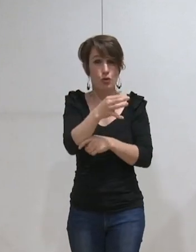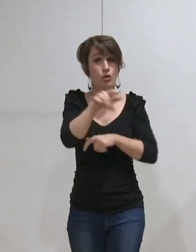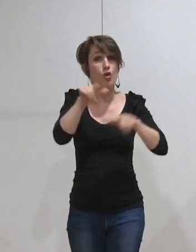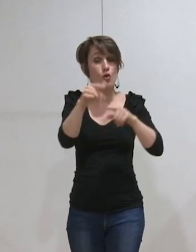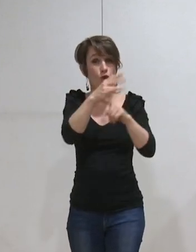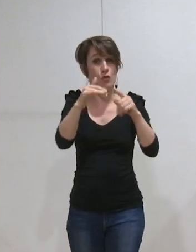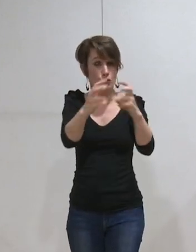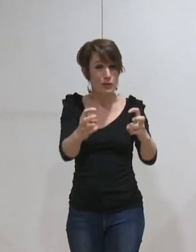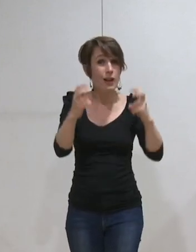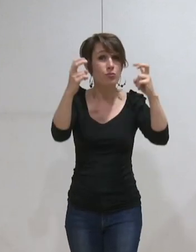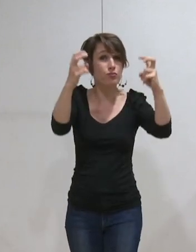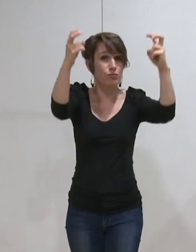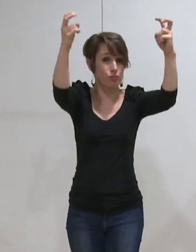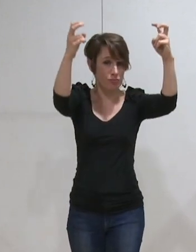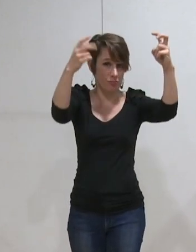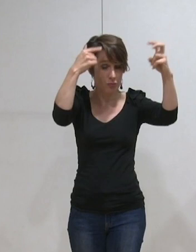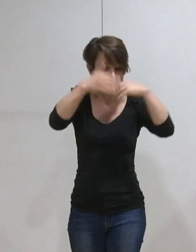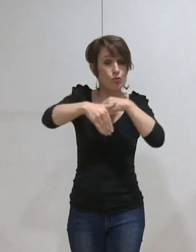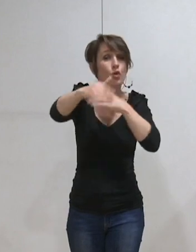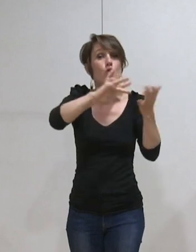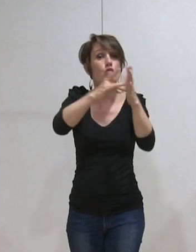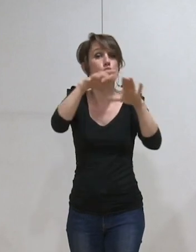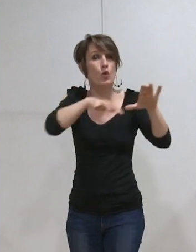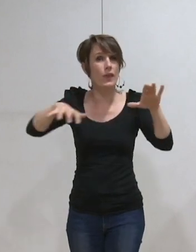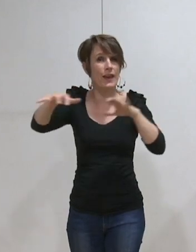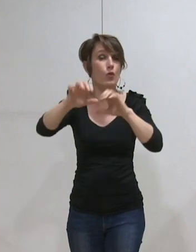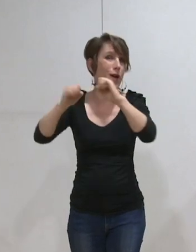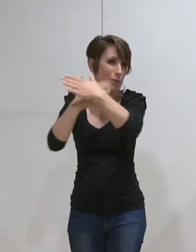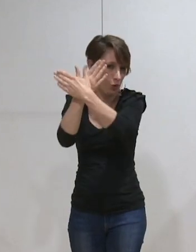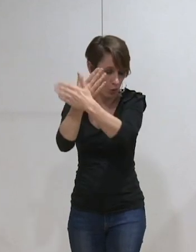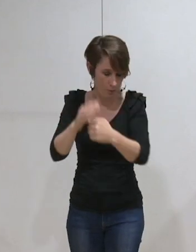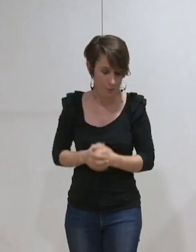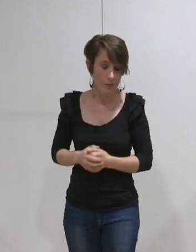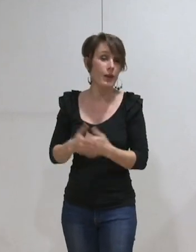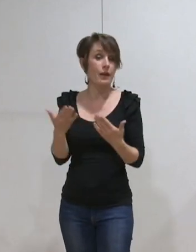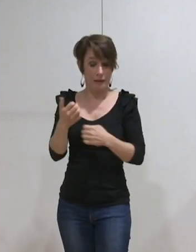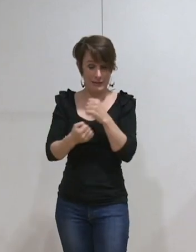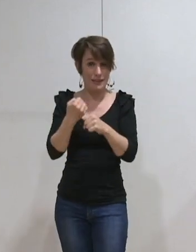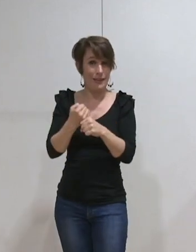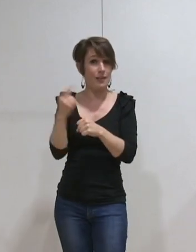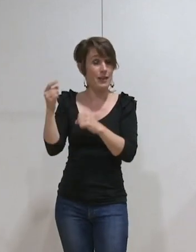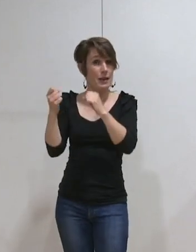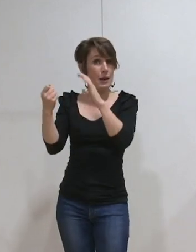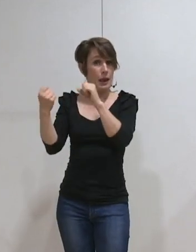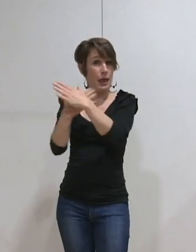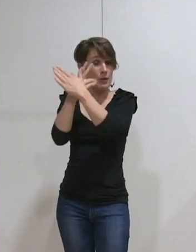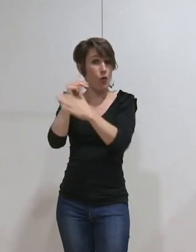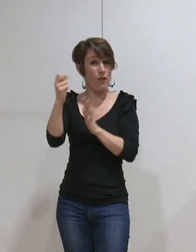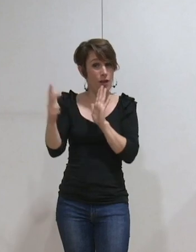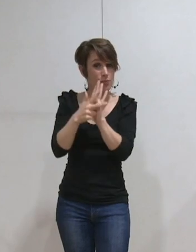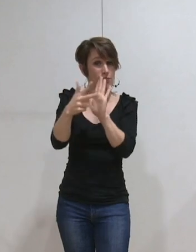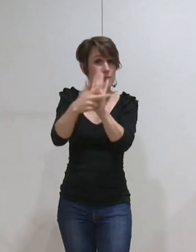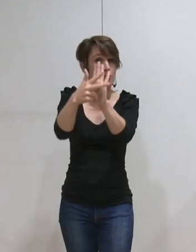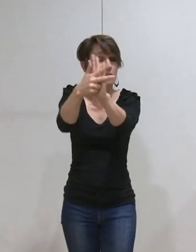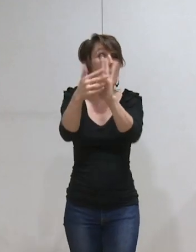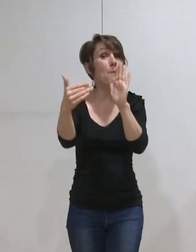tout le territoire de la métropole la Métro prévoit d'agréer cette année plus de 1000 logements sociaux plus de 1000